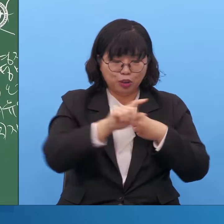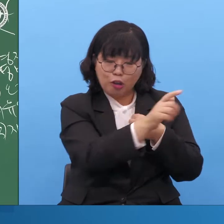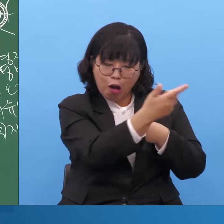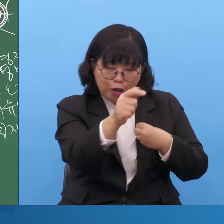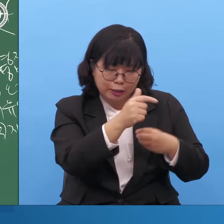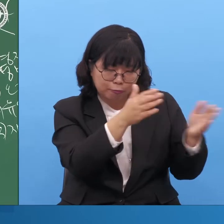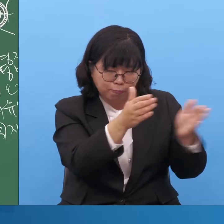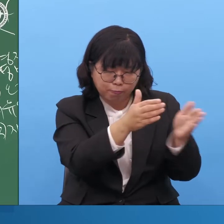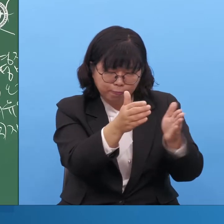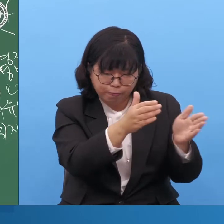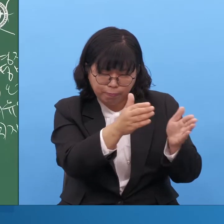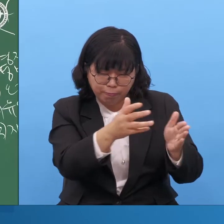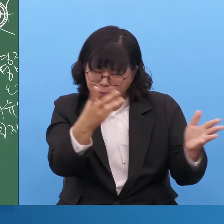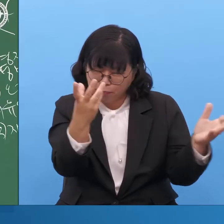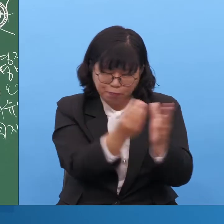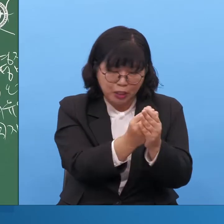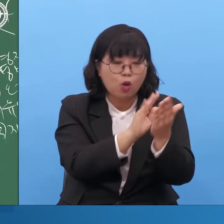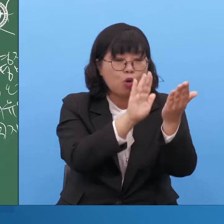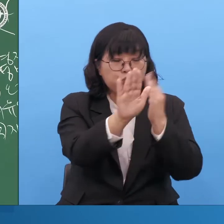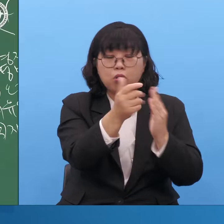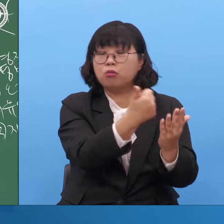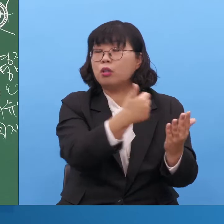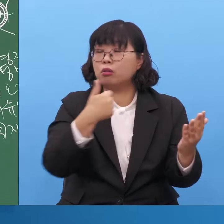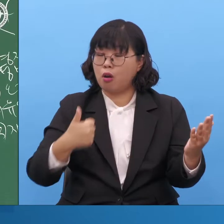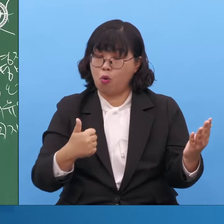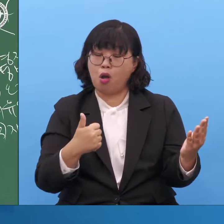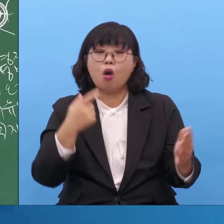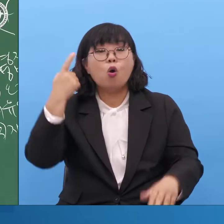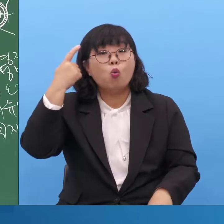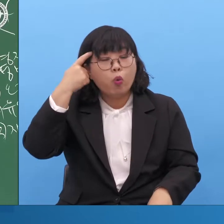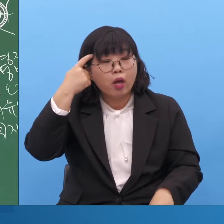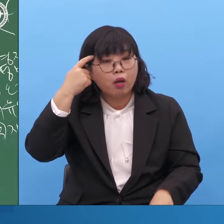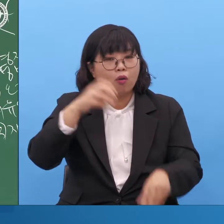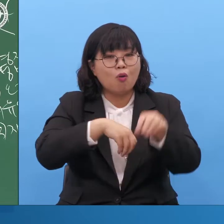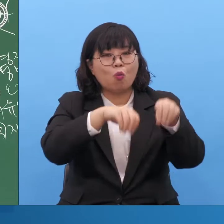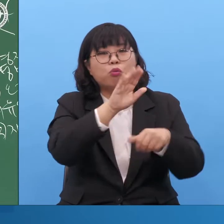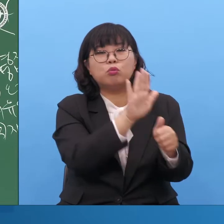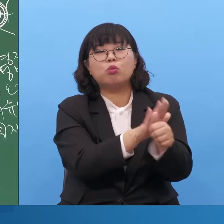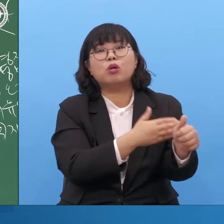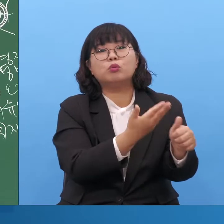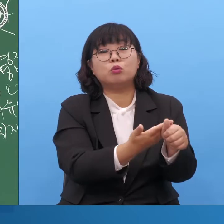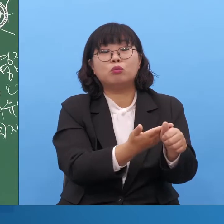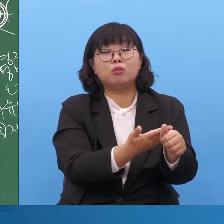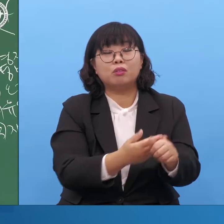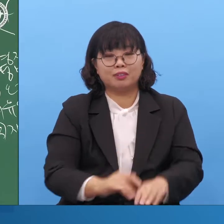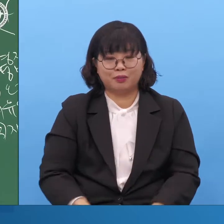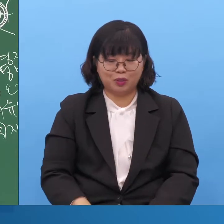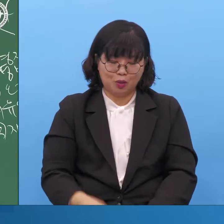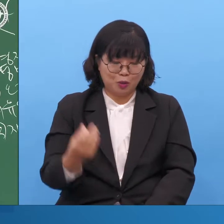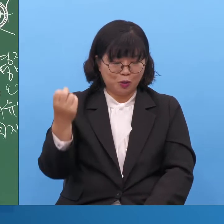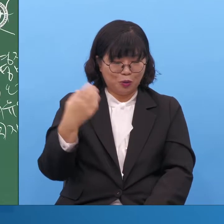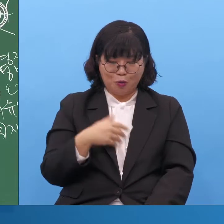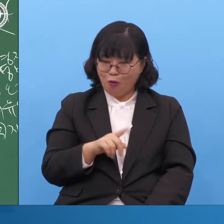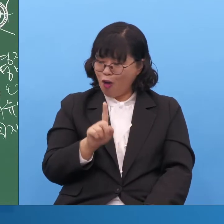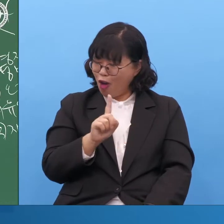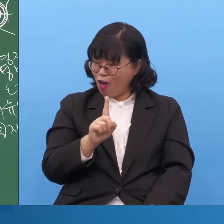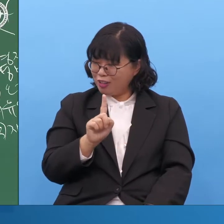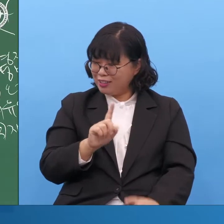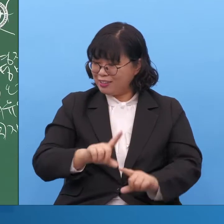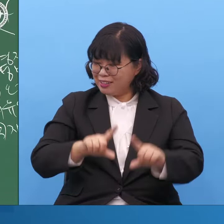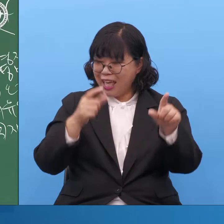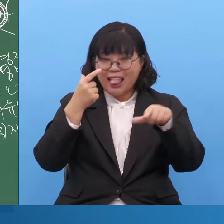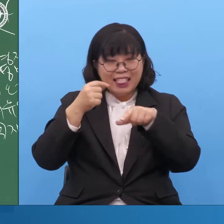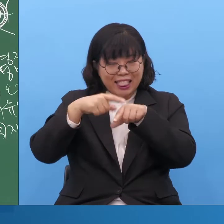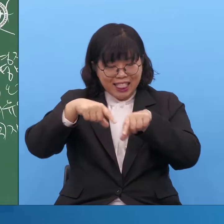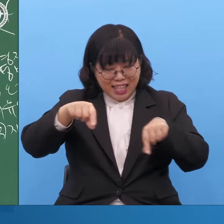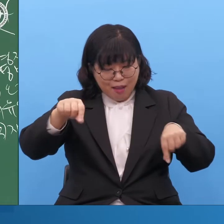once in a while, I go to the Japanese island of Temado together with my secretaries. 저는 방 싹 다 채워놓고 나옵니다. And I always clean my room before I come 일본 out.